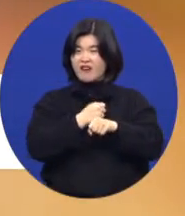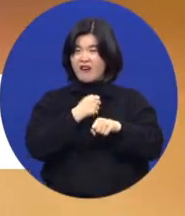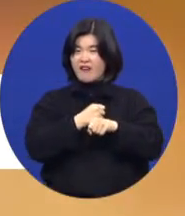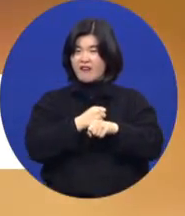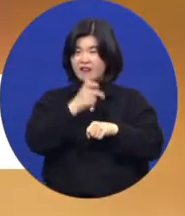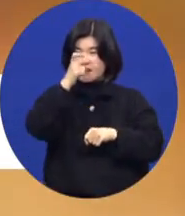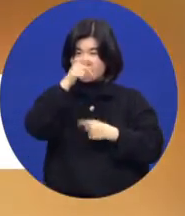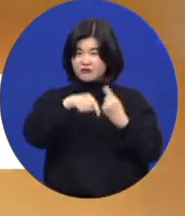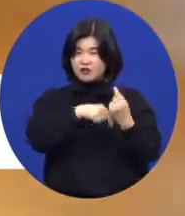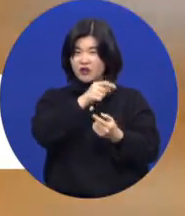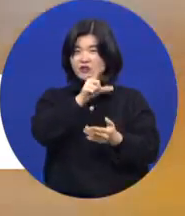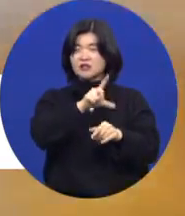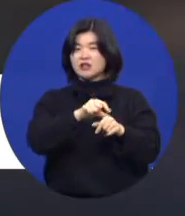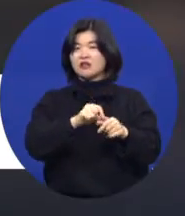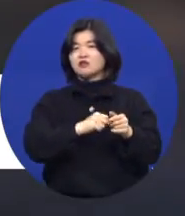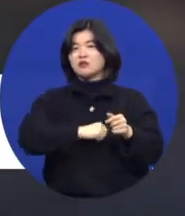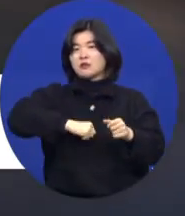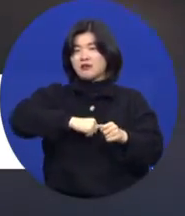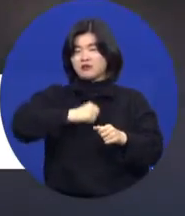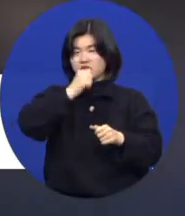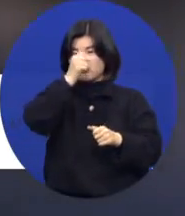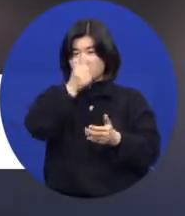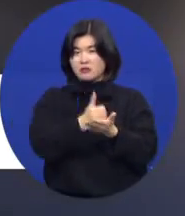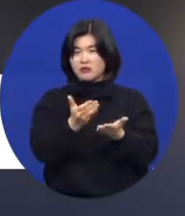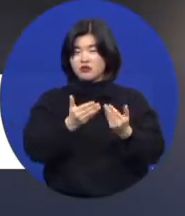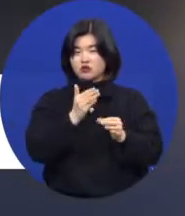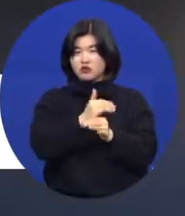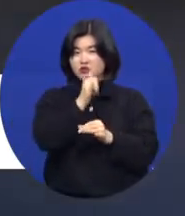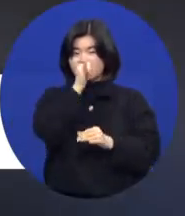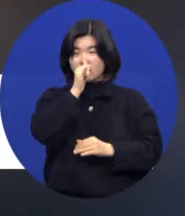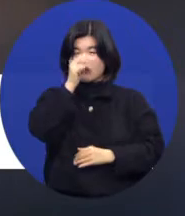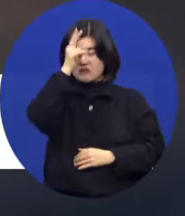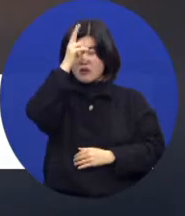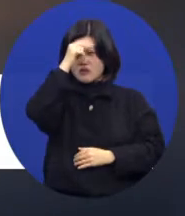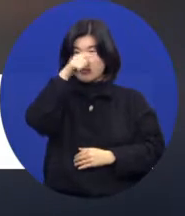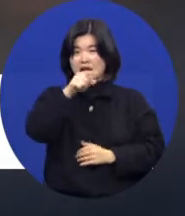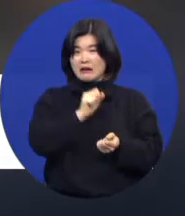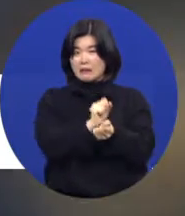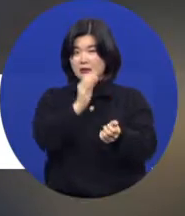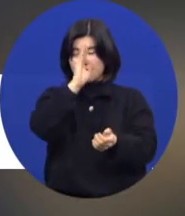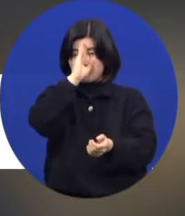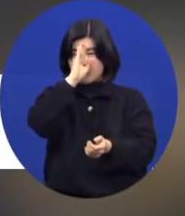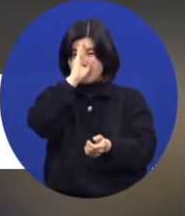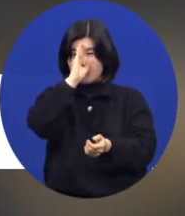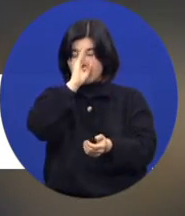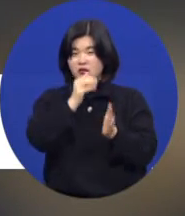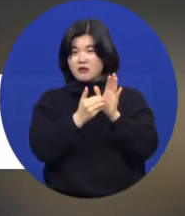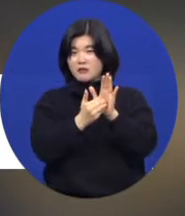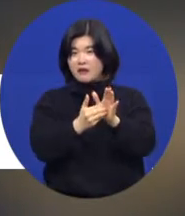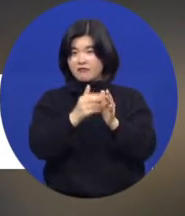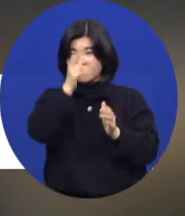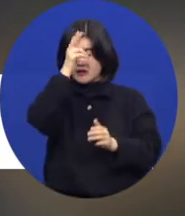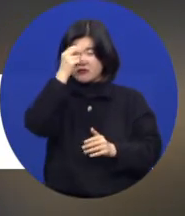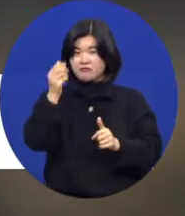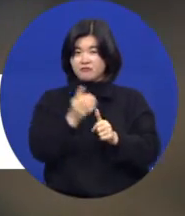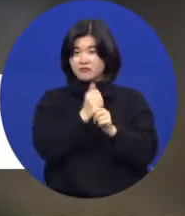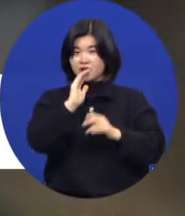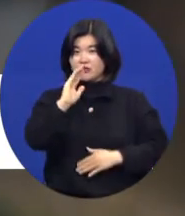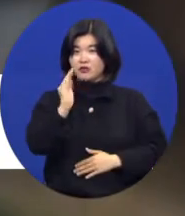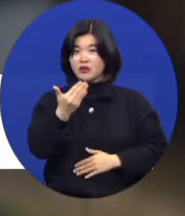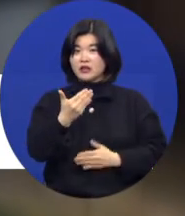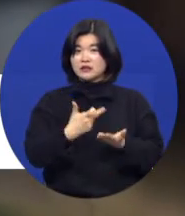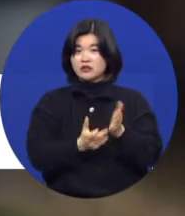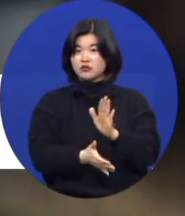영업시간 제한 규정을 위반한 혐의를 받고 있습니다. 경찰은 이들을 감염병 예방법 위반 혐의로 검찰에 송치하고